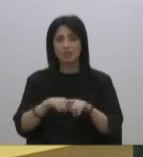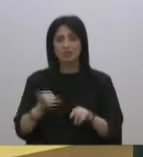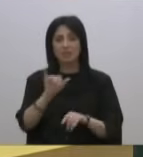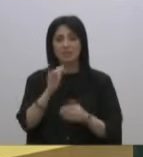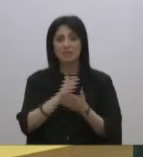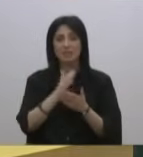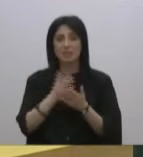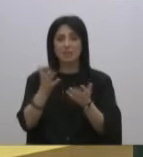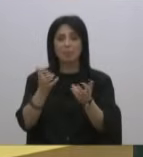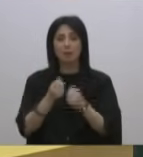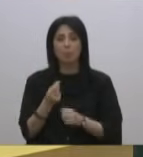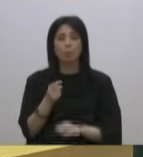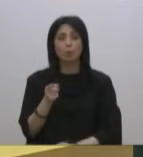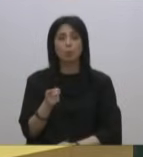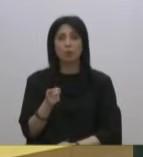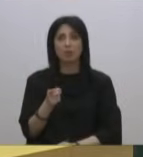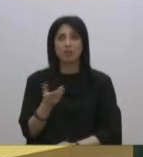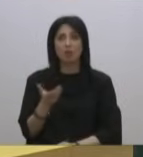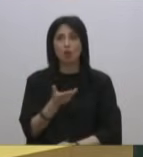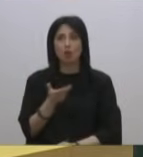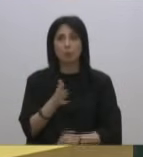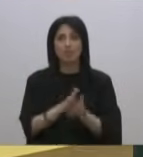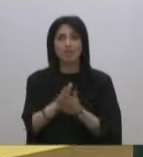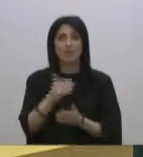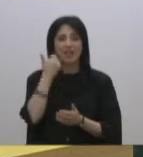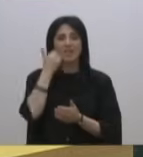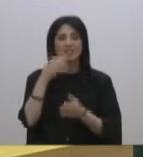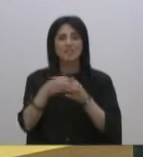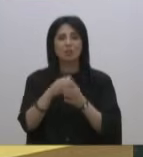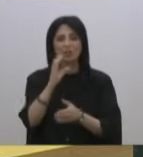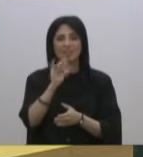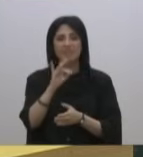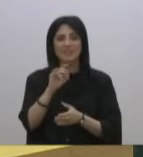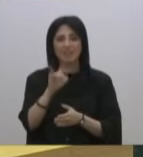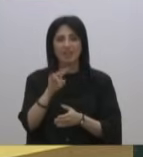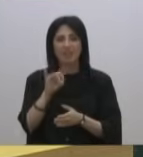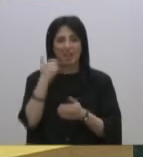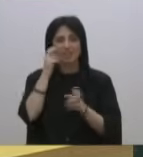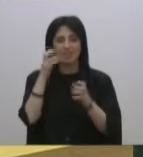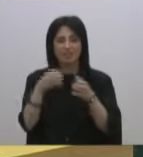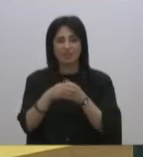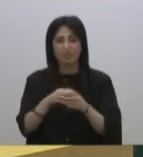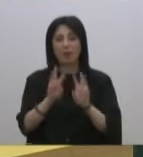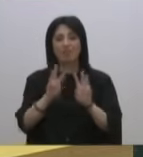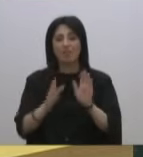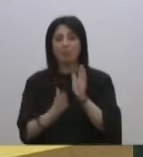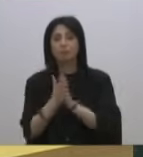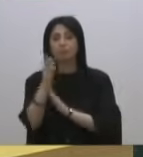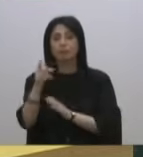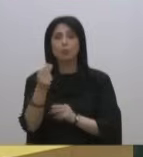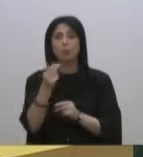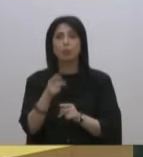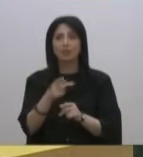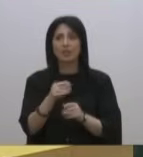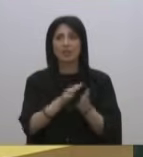სად არის ის მიღებული ფული, რომელიც დახარჯა სირცხვილიამ. გახსენით ვებგვერდები, ამობეჭდეთ, სად არის